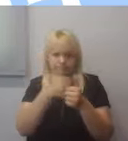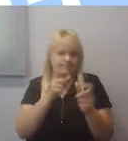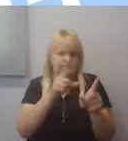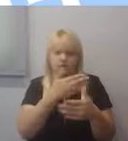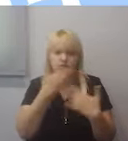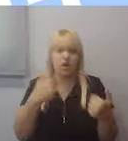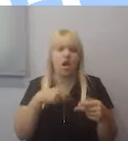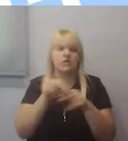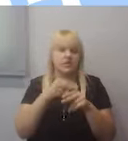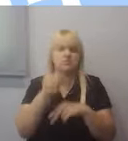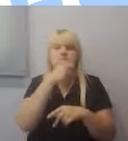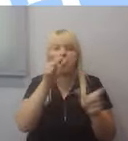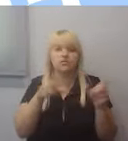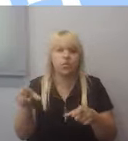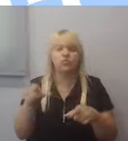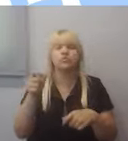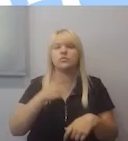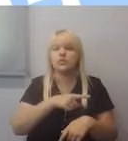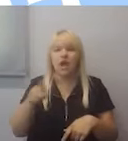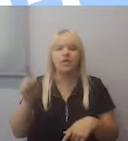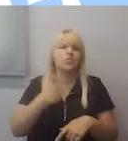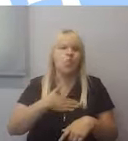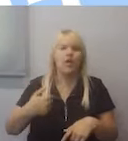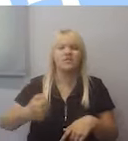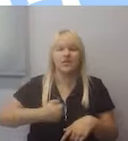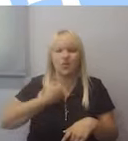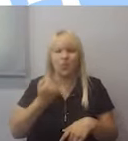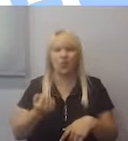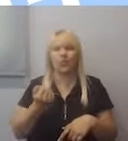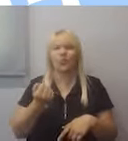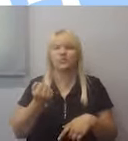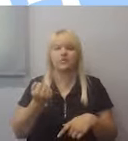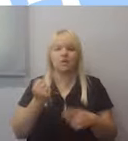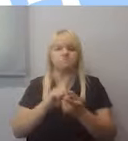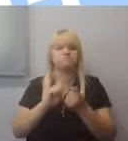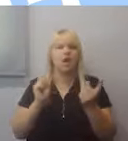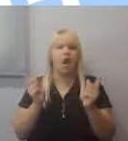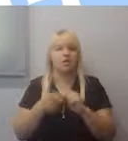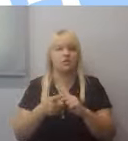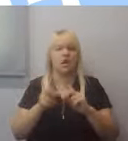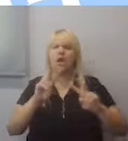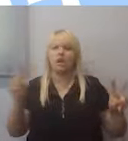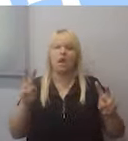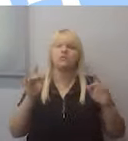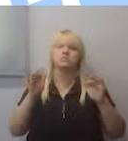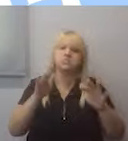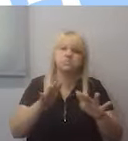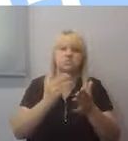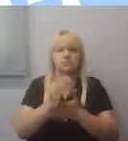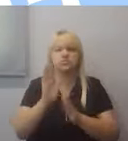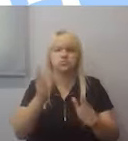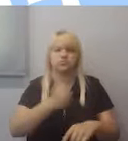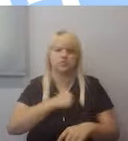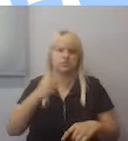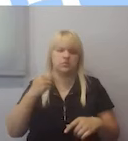ļoti grūta tāda pat paradigmas kaut kur maiņa kā mums būs būs jāstrādā militāra konflikta